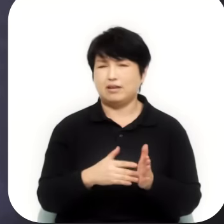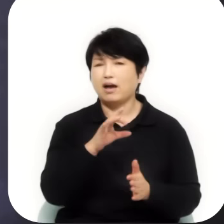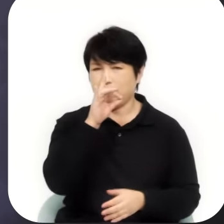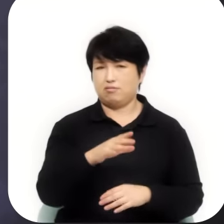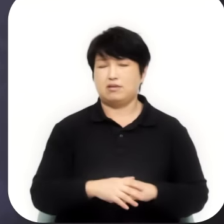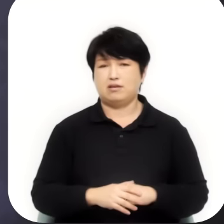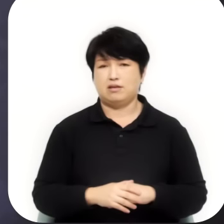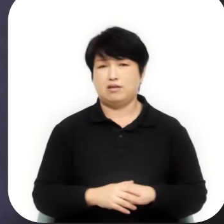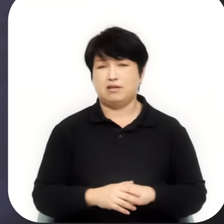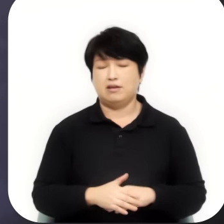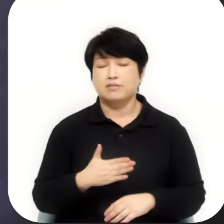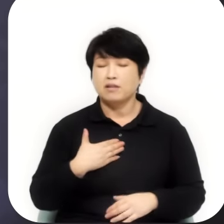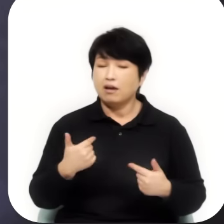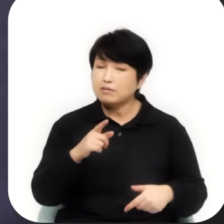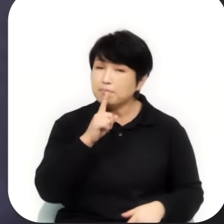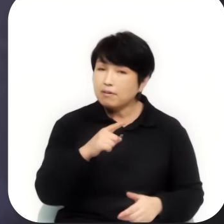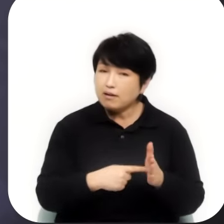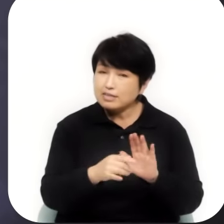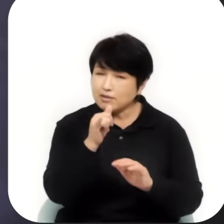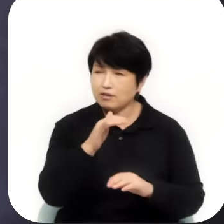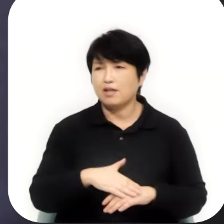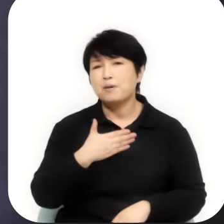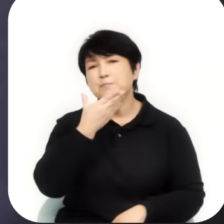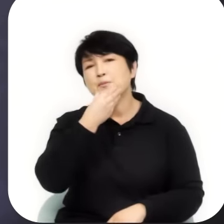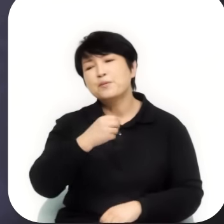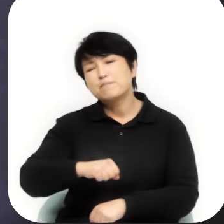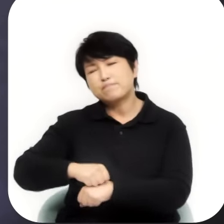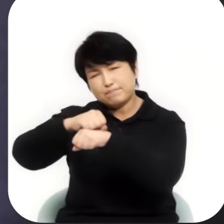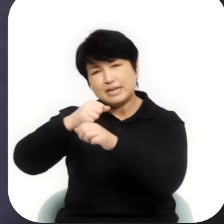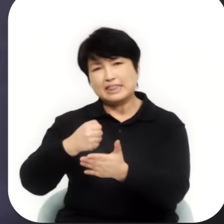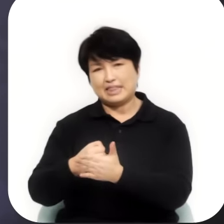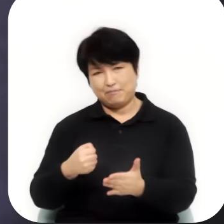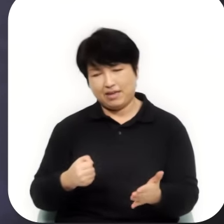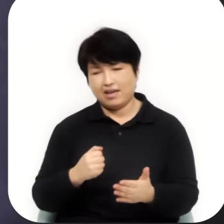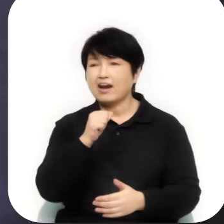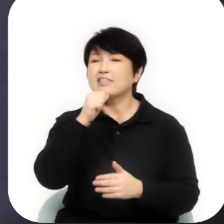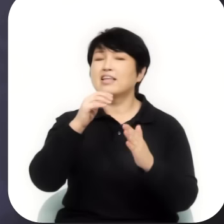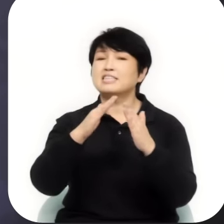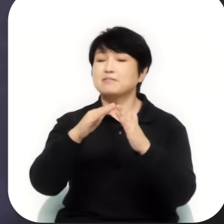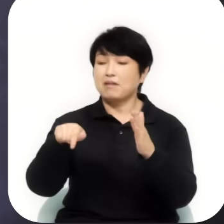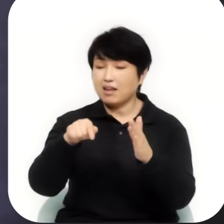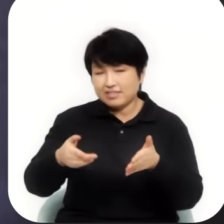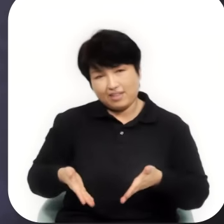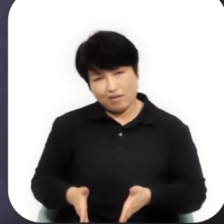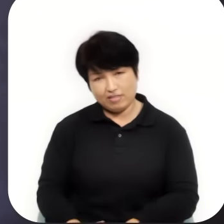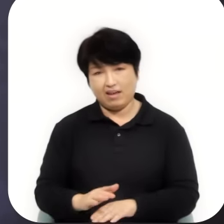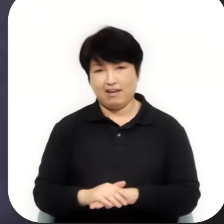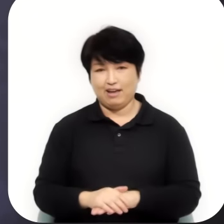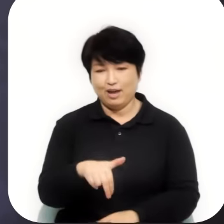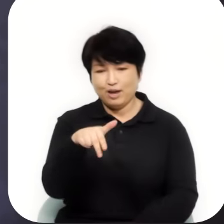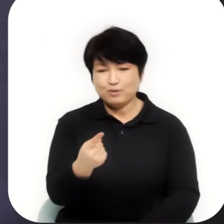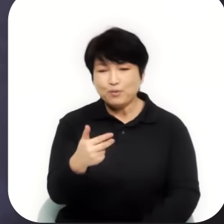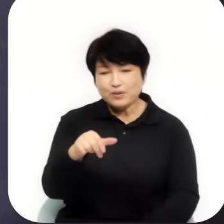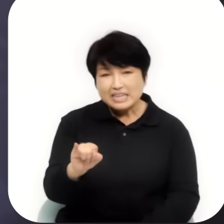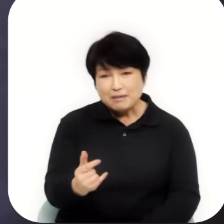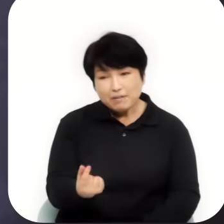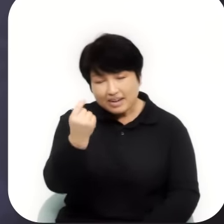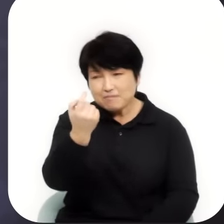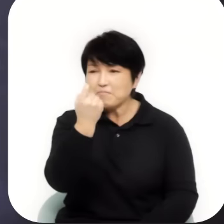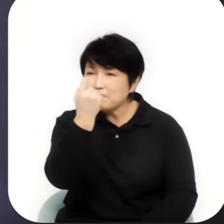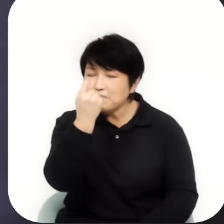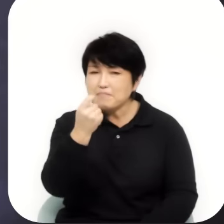이렇게 그래서 제가 늘 얘기하잖아요. 나는 전생에 복을 많이 지었어. 가난한 집에 태어났다. 그래서 어릴 때부터 조기